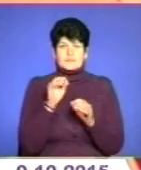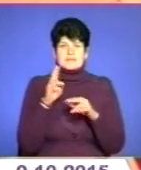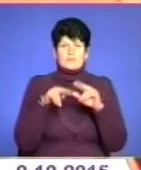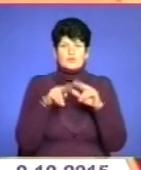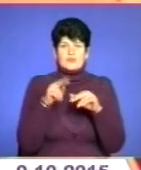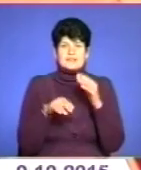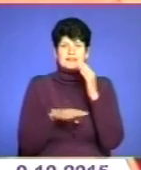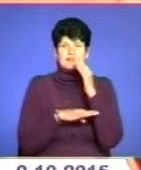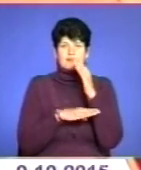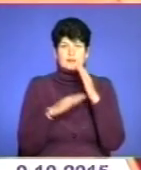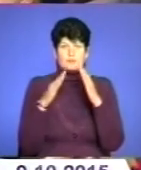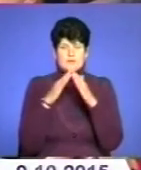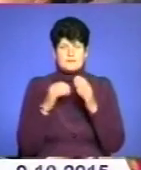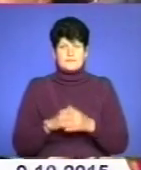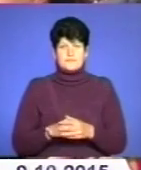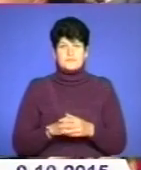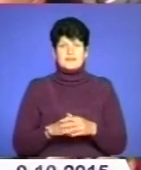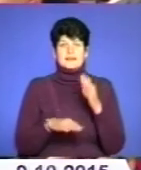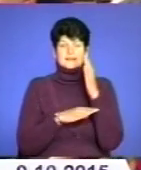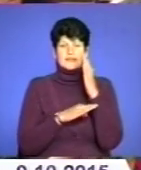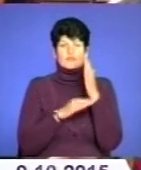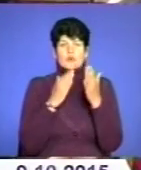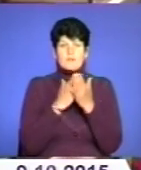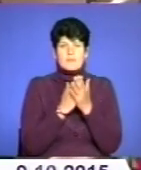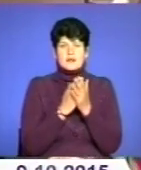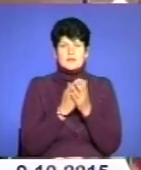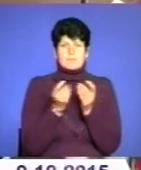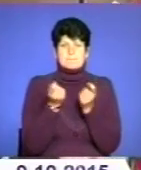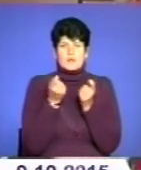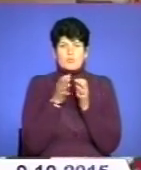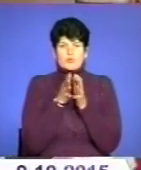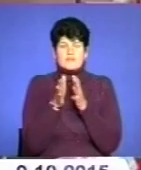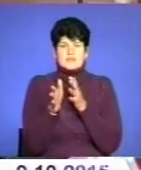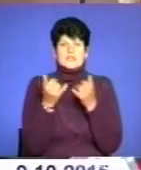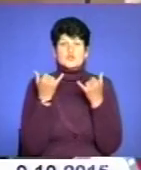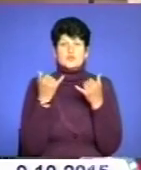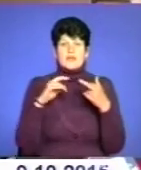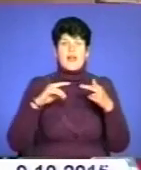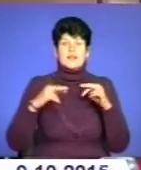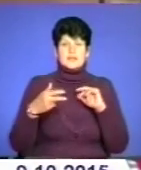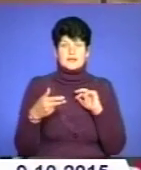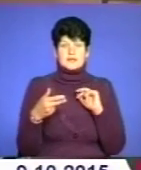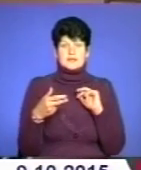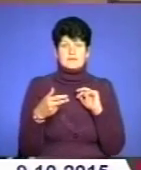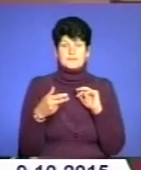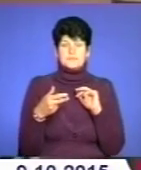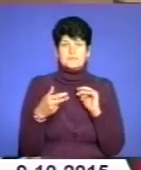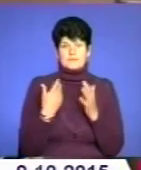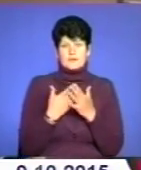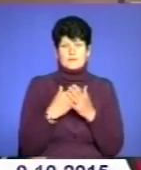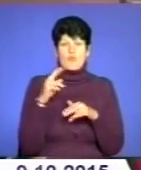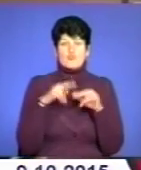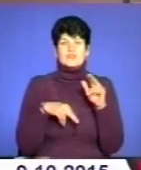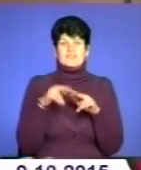збудувати дерев'яний будинок. Дерево має дуже низьку теплопровідність, і сьогодні альтернатива, як у, скажімо,